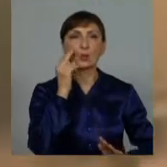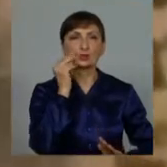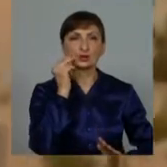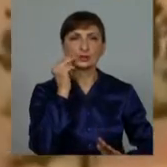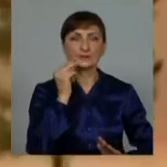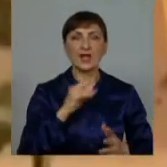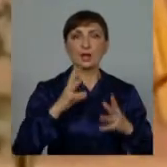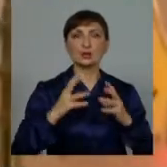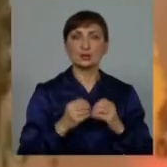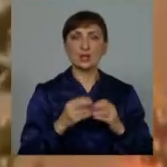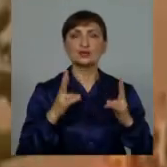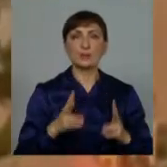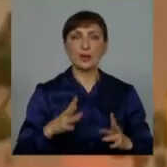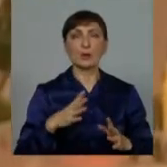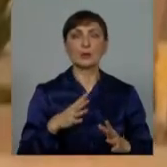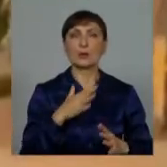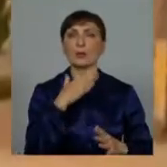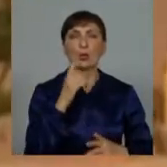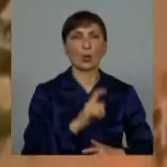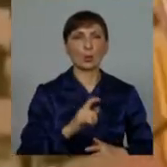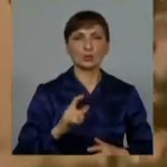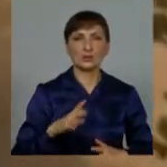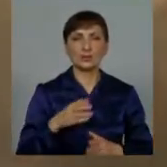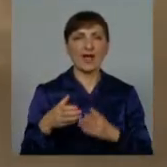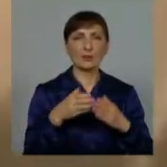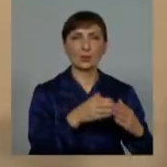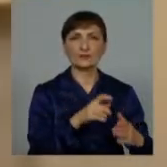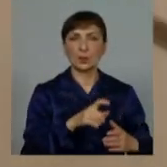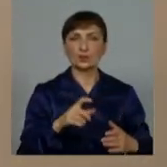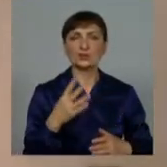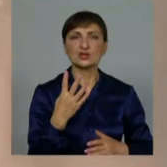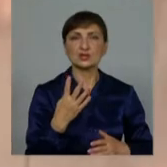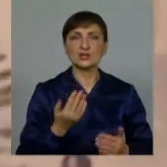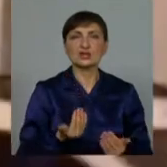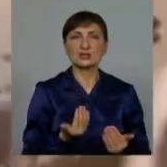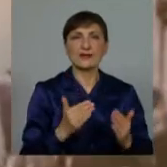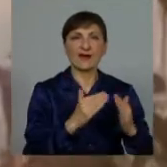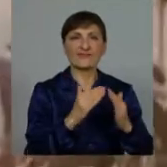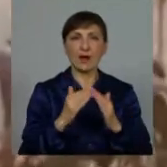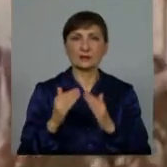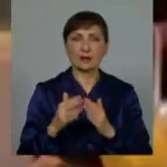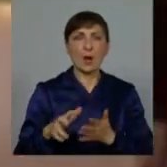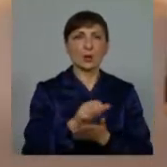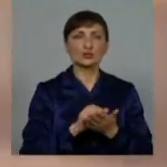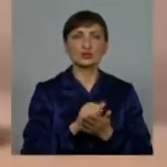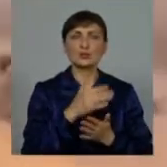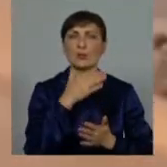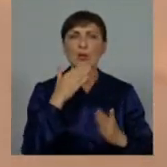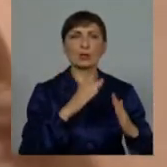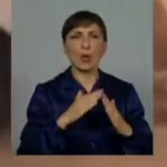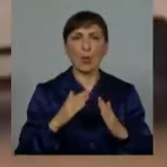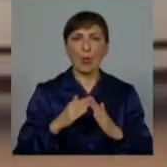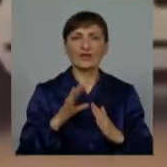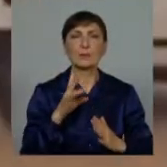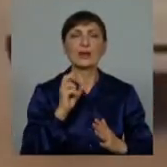гражданин. В результате ЧП пострадали десятки людей. Были эвакуированы жители 4 жилых кварталов. Уничтожены десятки домов и